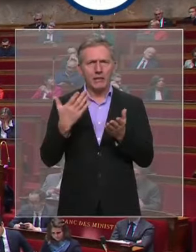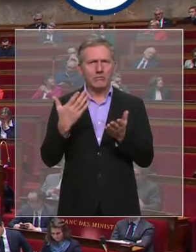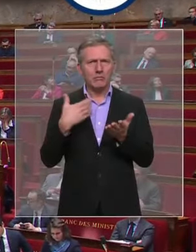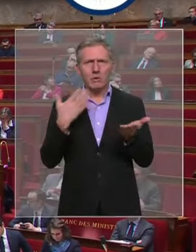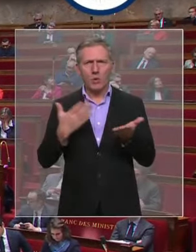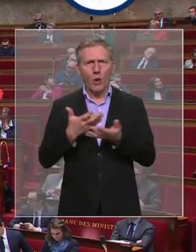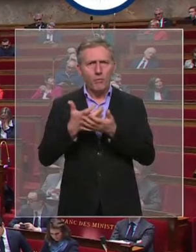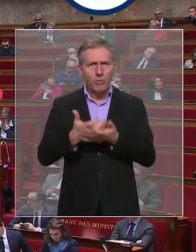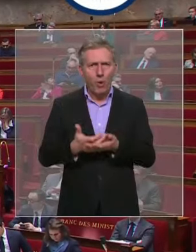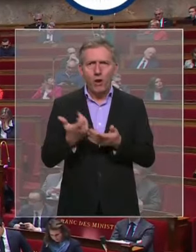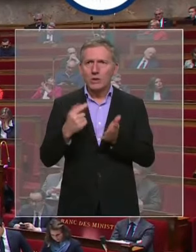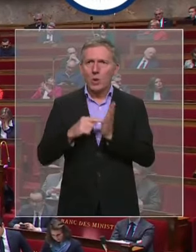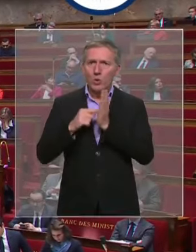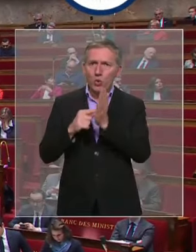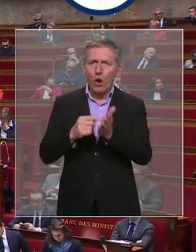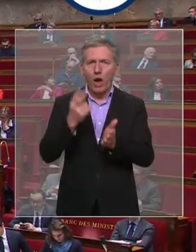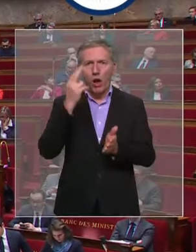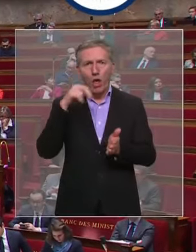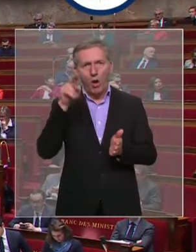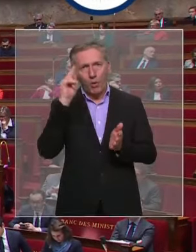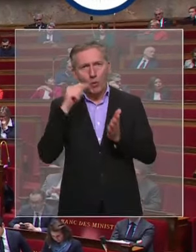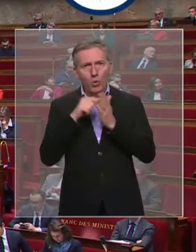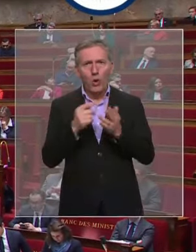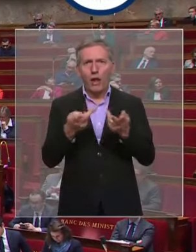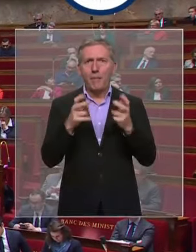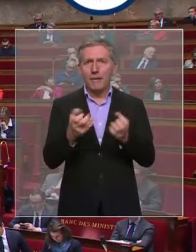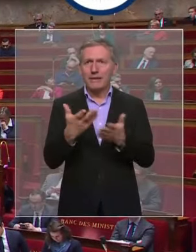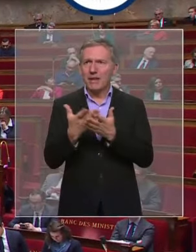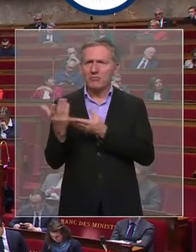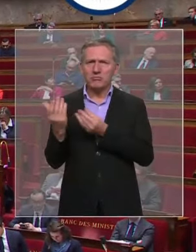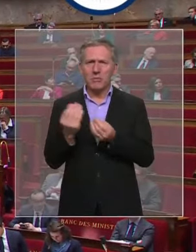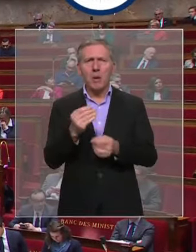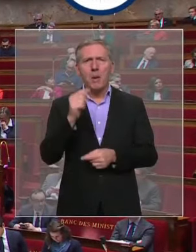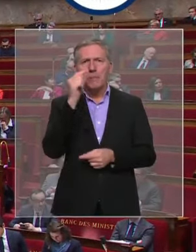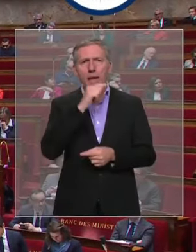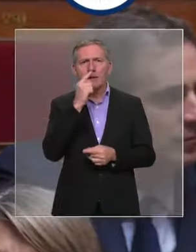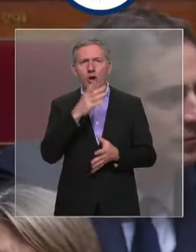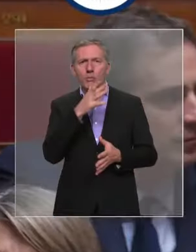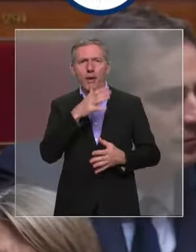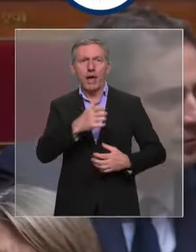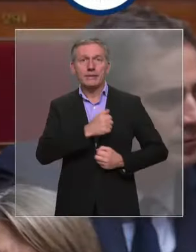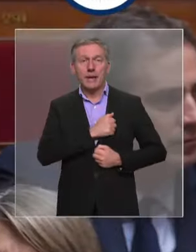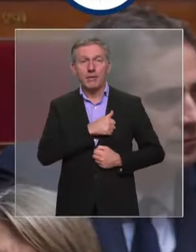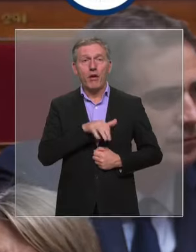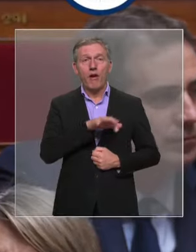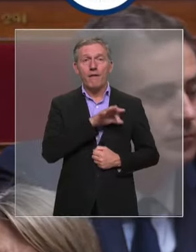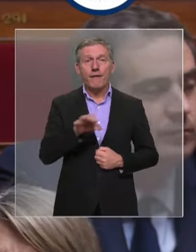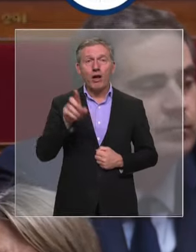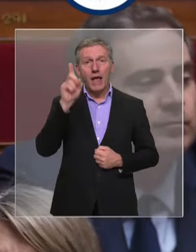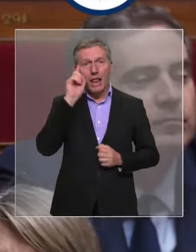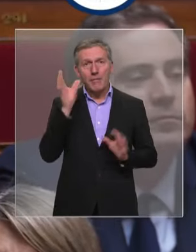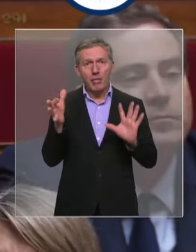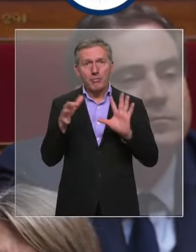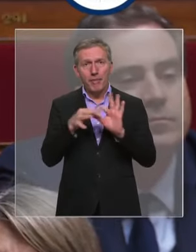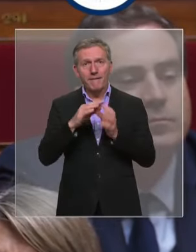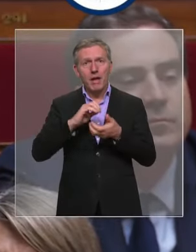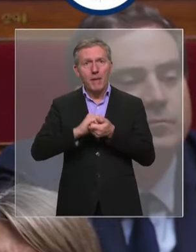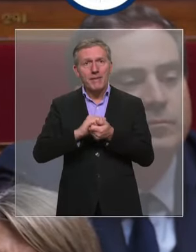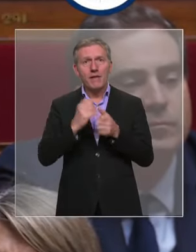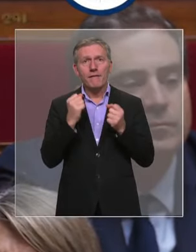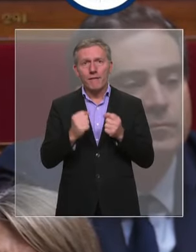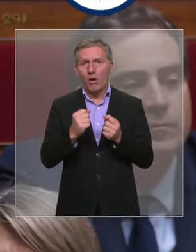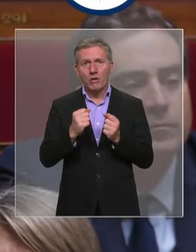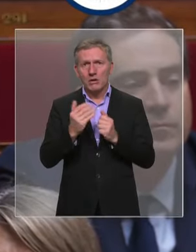paix, ces mensonges sont insupportables. L'amitié franco-allemande est le ciment de notre